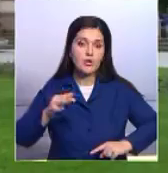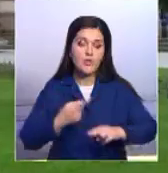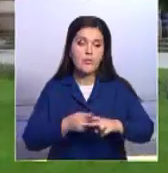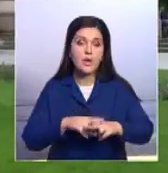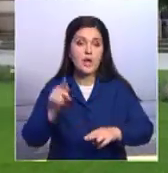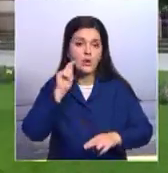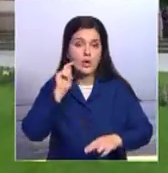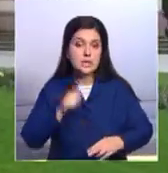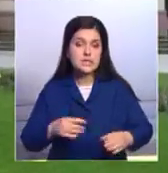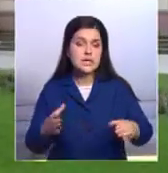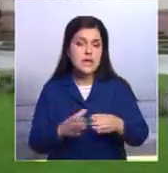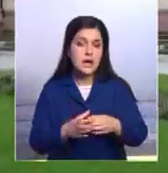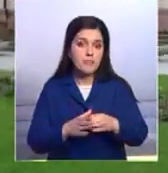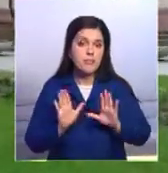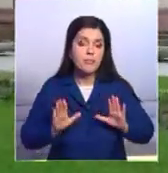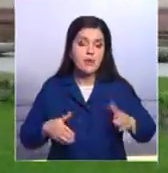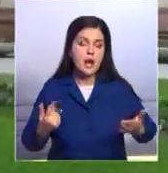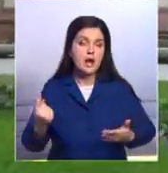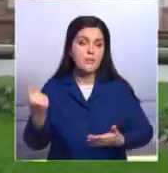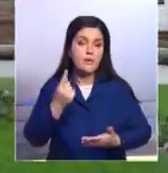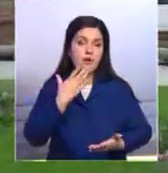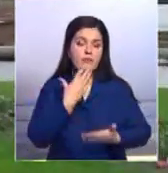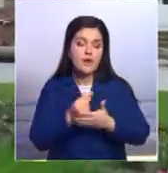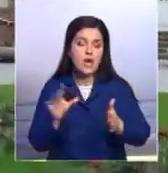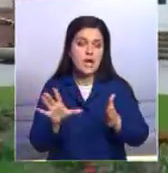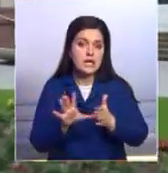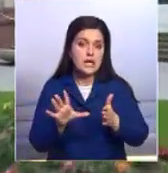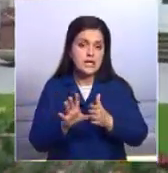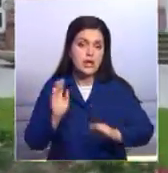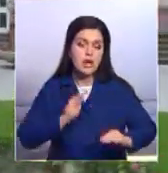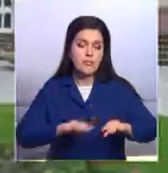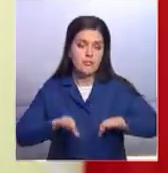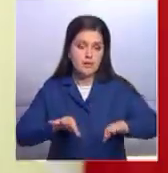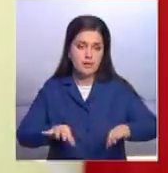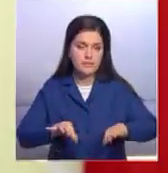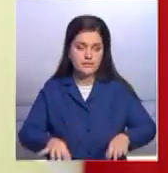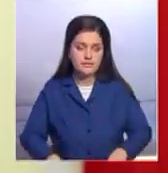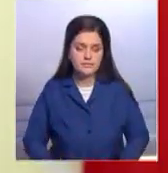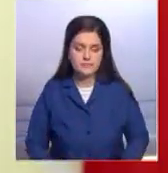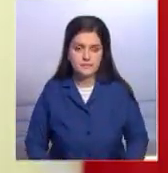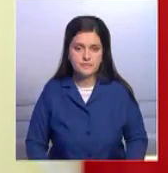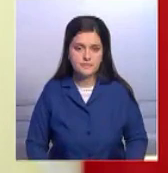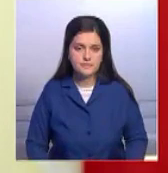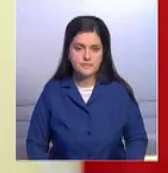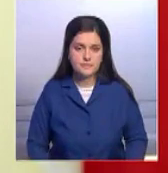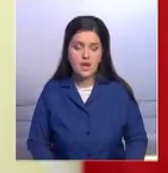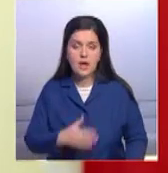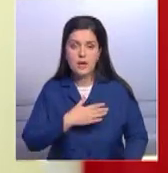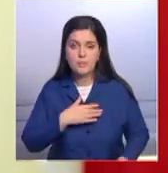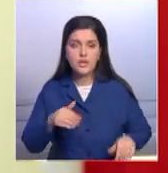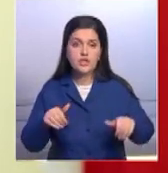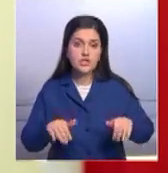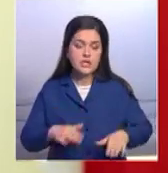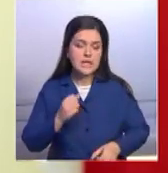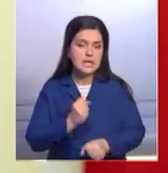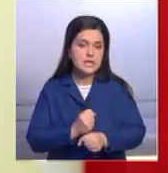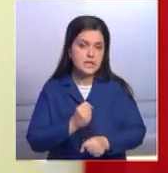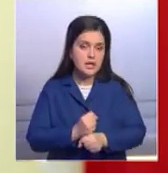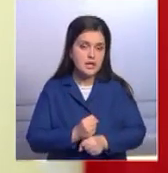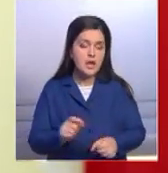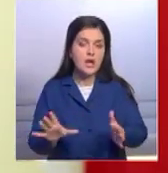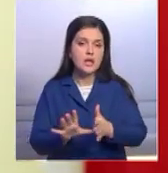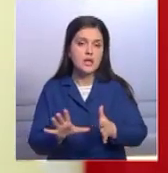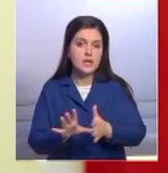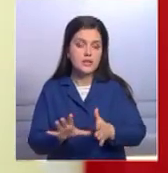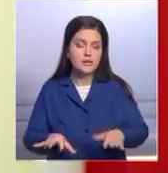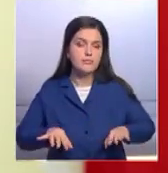украинская компания, представила первый отечественный электрокар под названием «Синхронус». Поэтому мы решили сделать